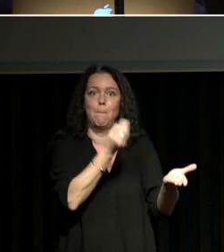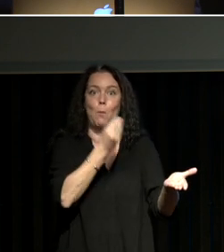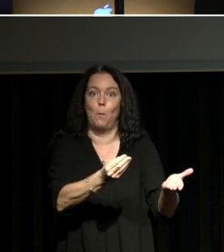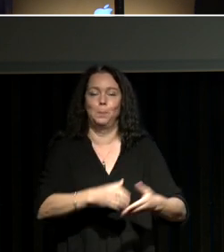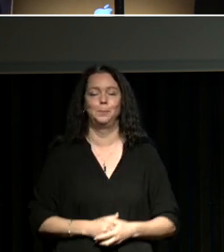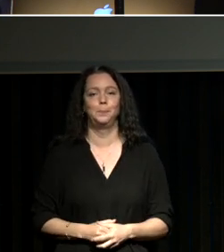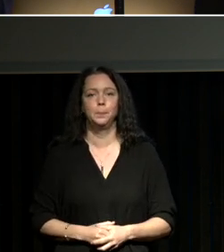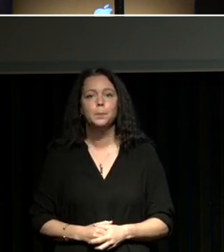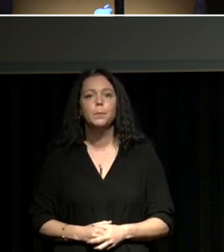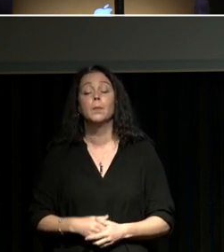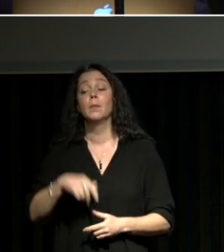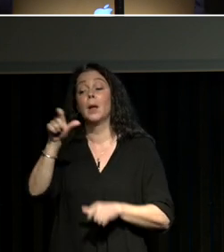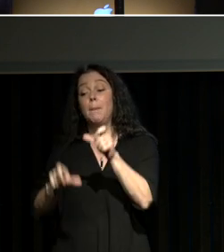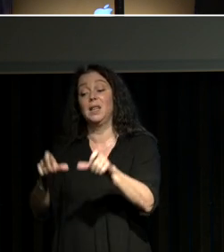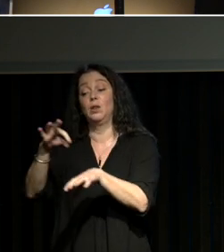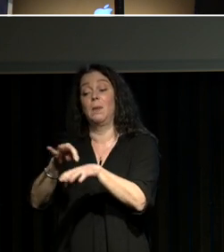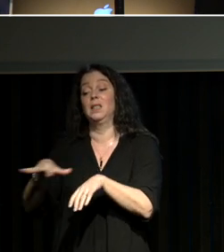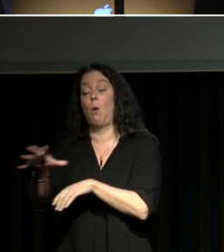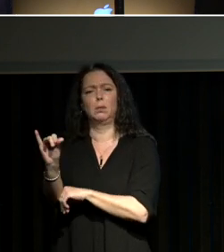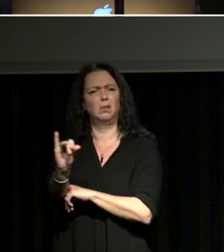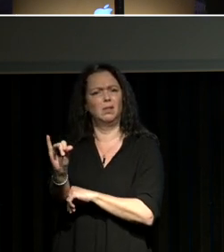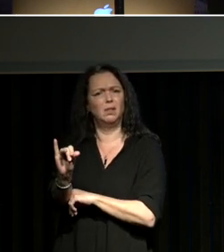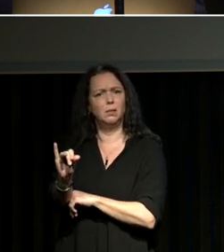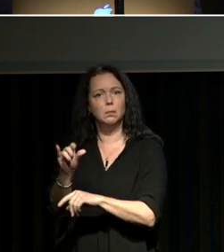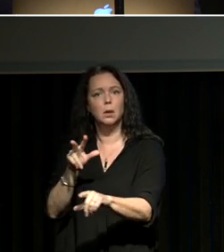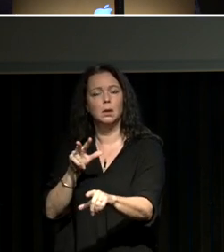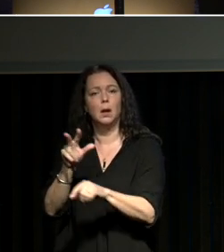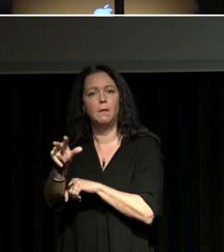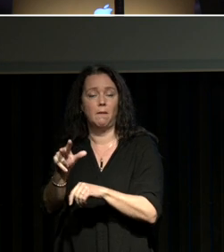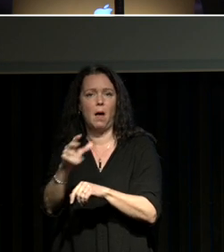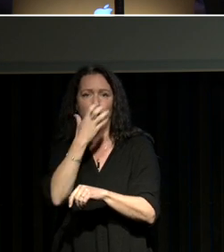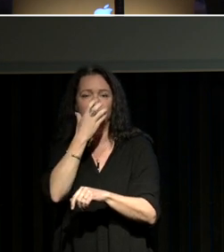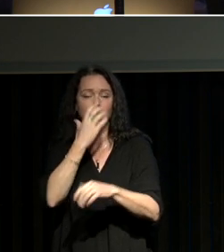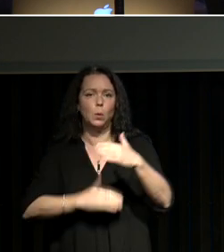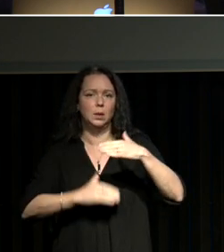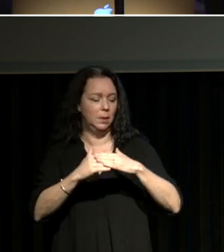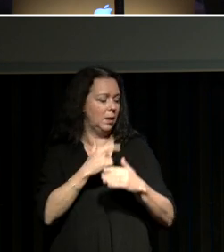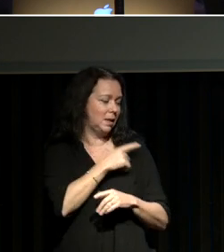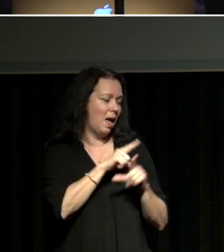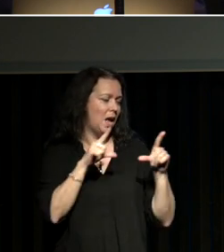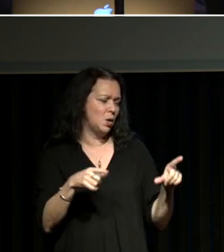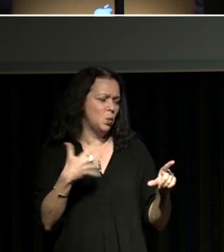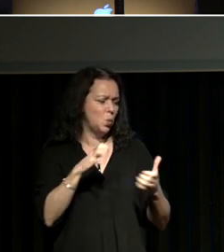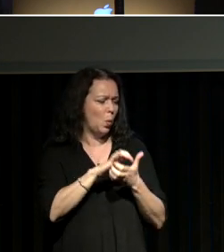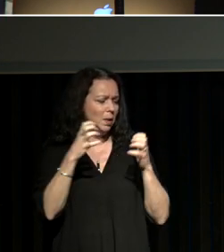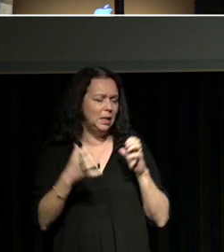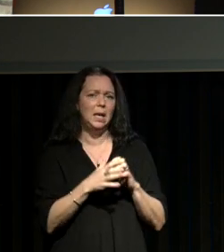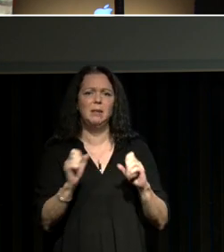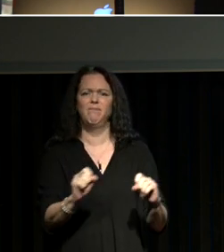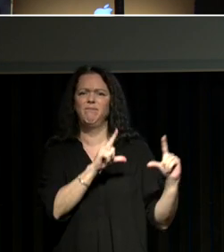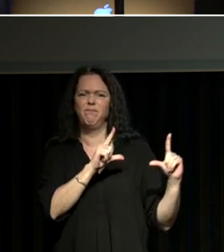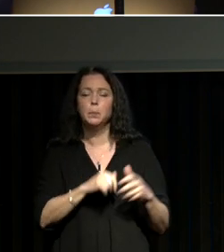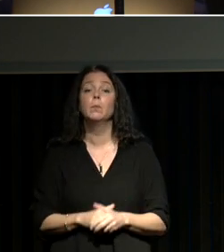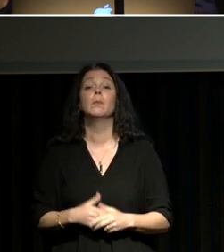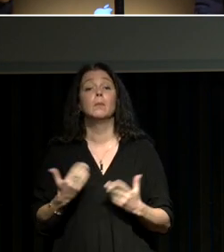Quels sont ces patients? Puisqu'on parle de patients qui vont être limités en réanimation. Donc c'est une diapositive un peu complexe. Mais finalement, ce sont